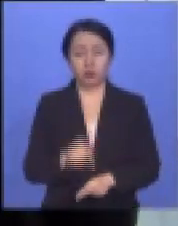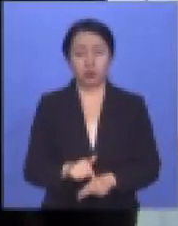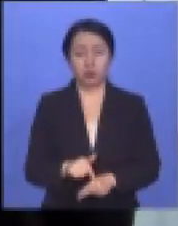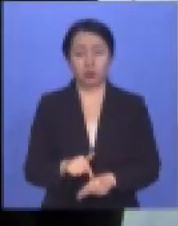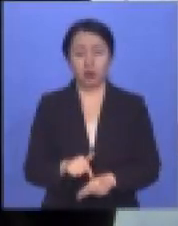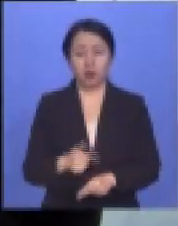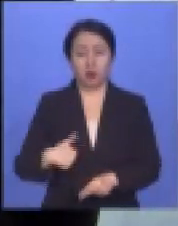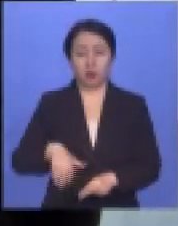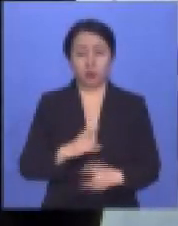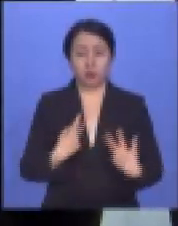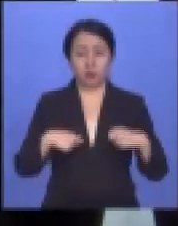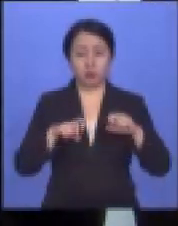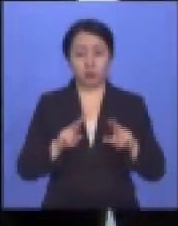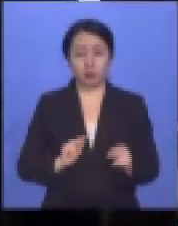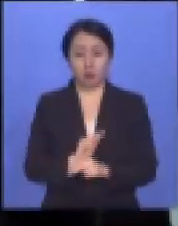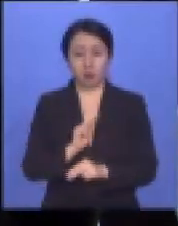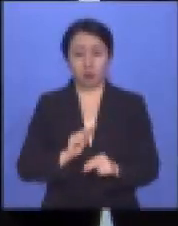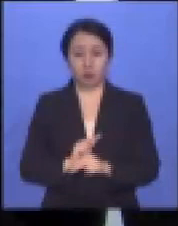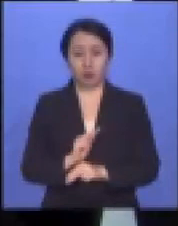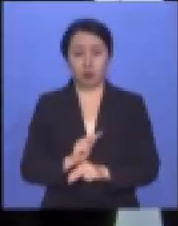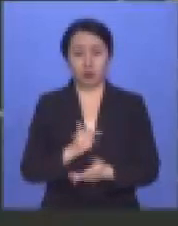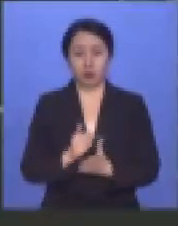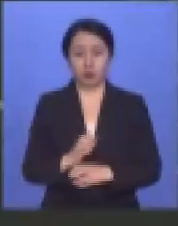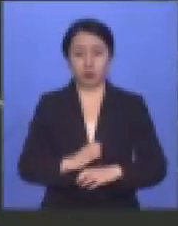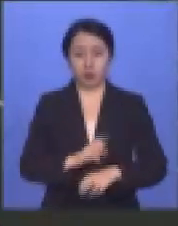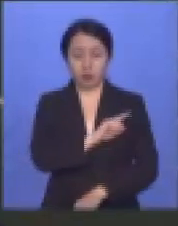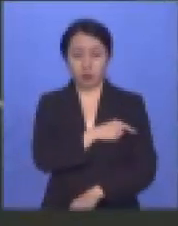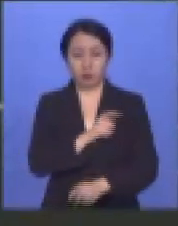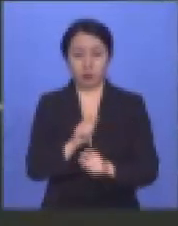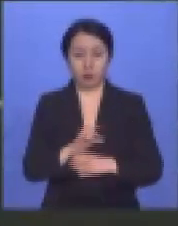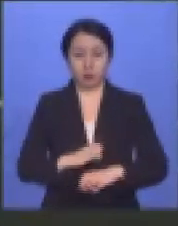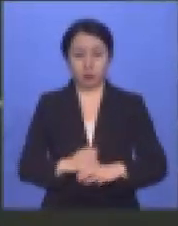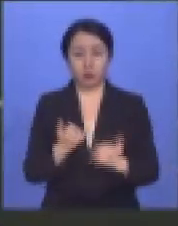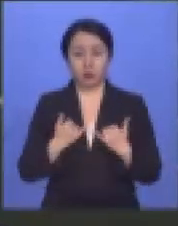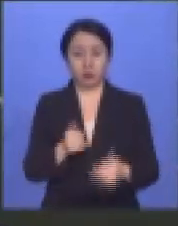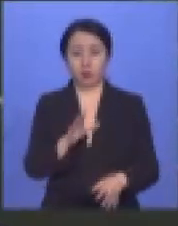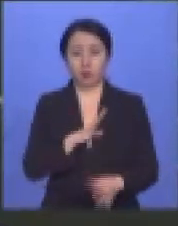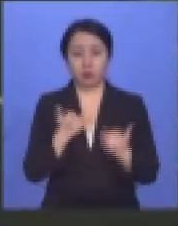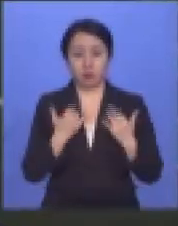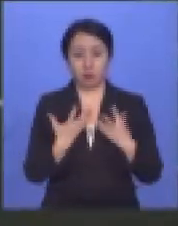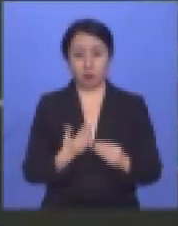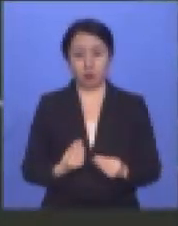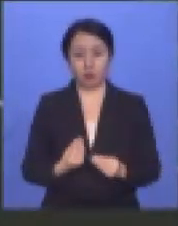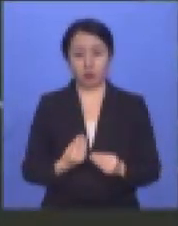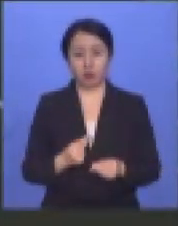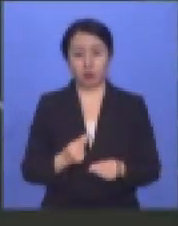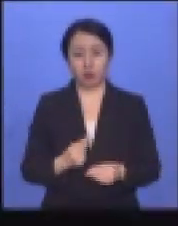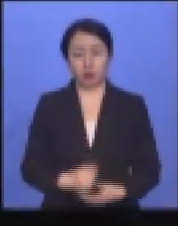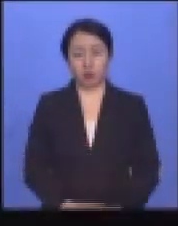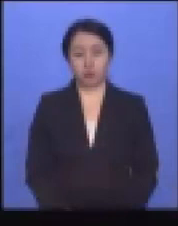100-ден аса білікті маман сабақ береді. Өңір жетекшісіне әскери білім ордасында жасалған жағдаймен бүгінгі қауқары жайлы